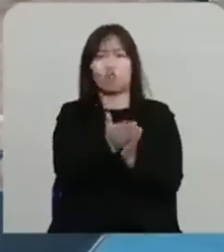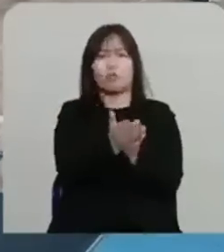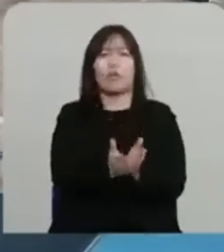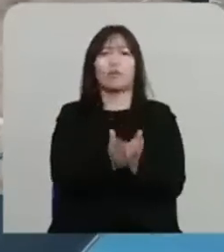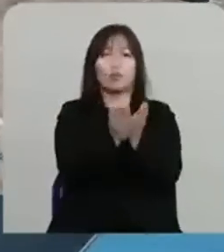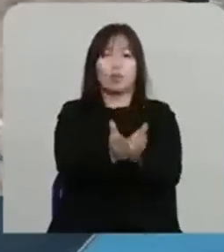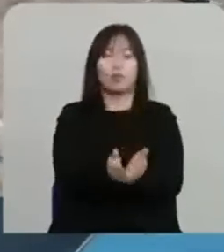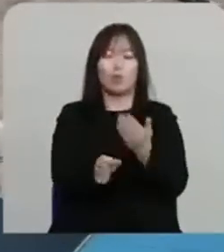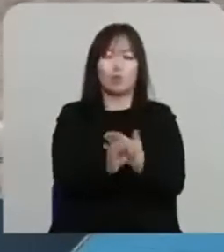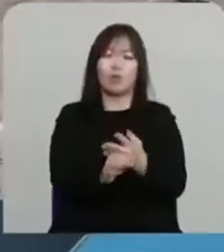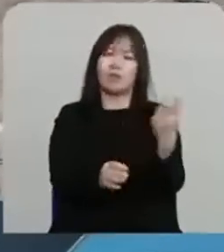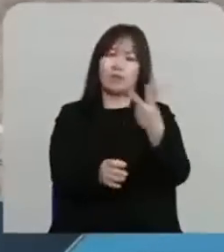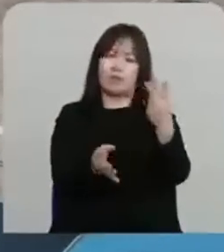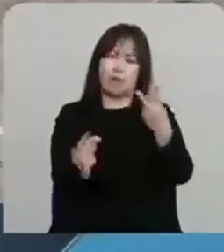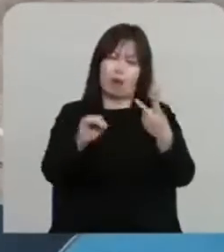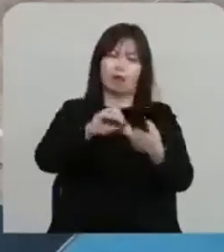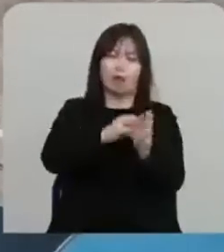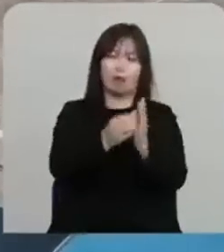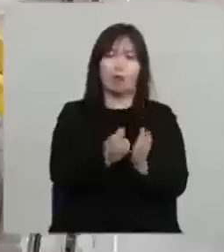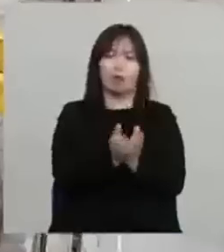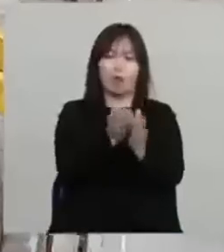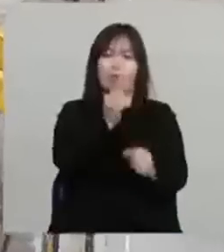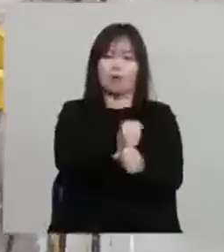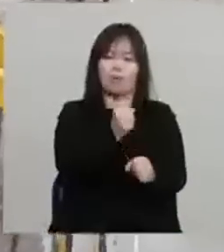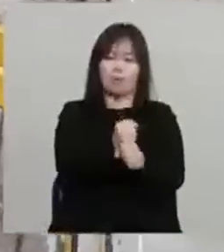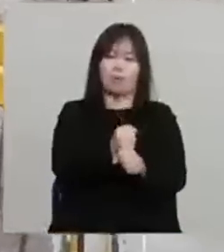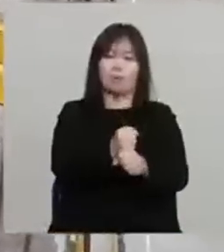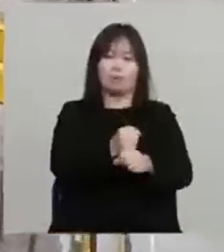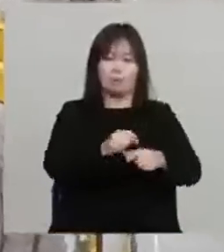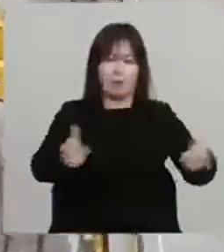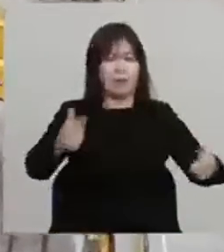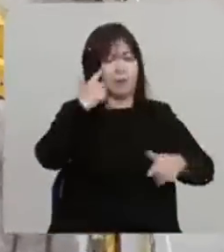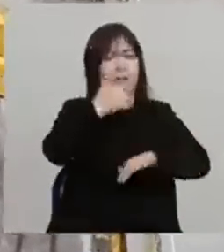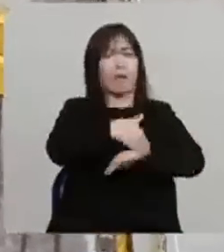올 한 해 2천억 원어치의 선박용 블록 10만 톤을 생산합니다.